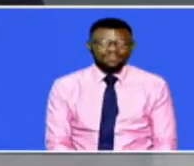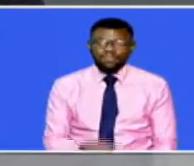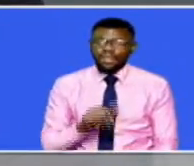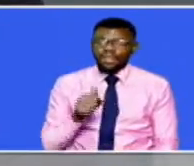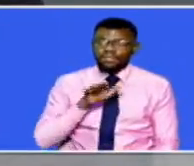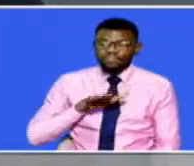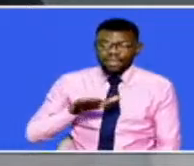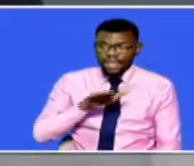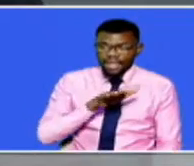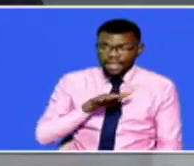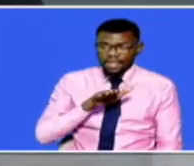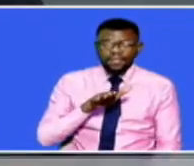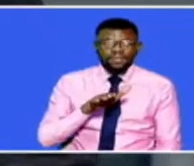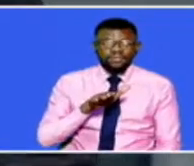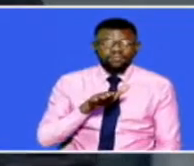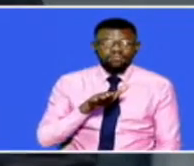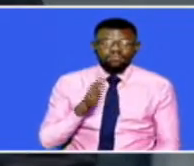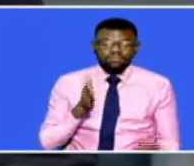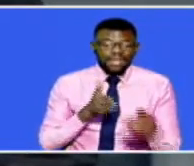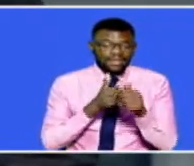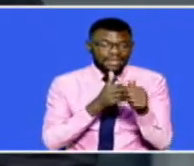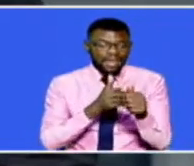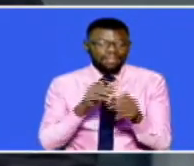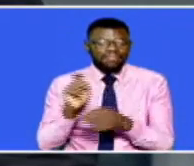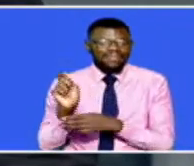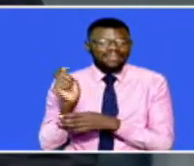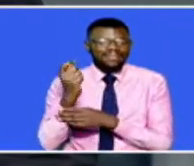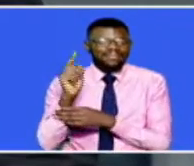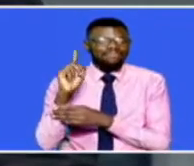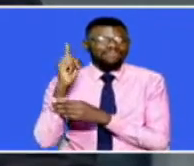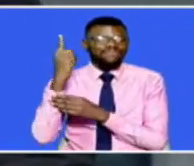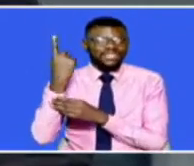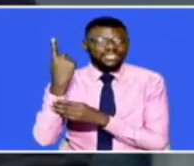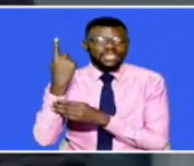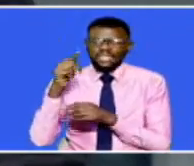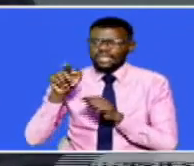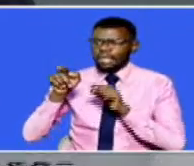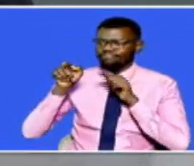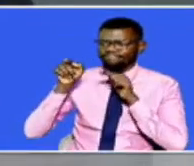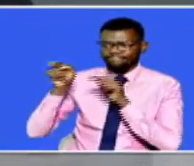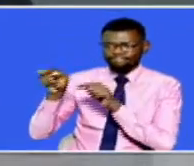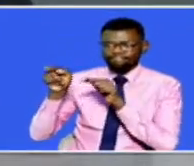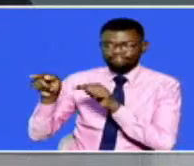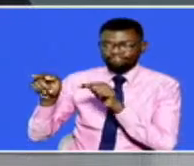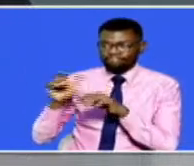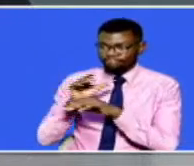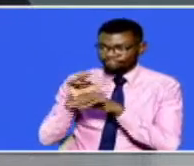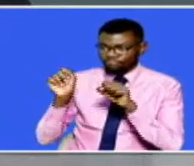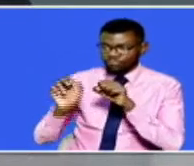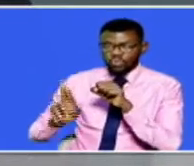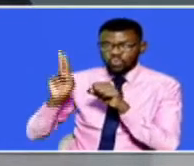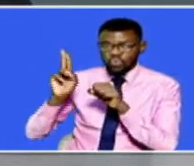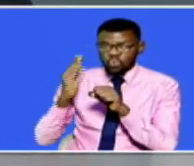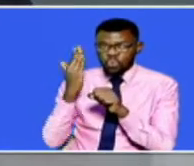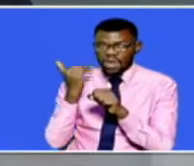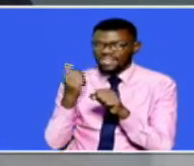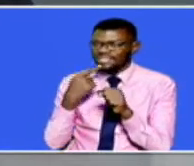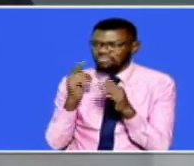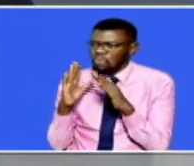Kwingineko, viongozi wakuu wa muungano wa Kenya Kwanza wamemshambulia vikali Rais Uhuru Kenyatta kwa kile ambacho